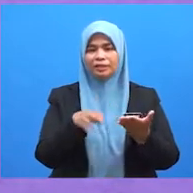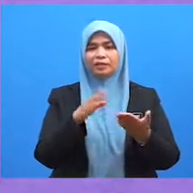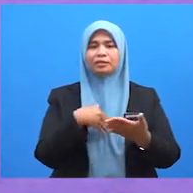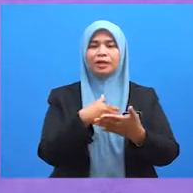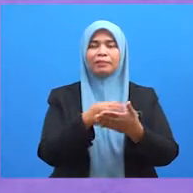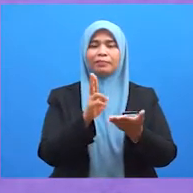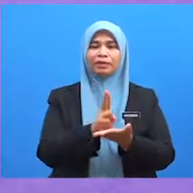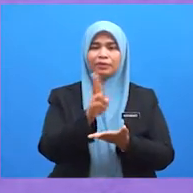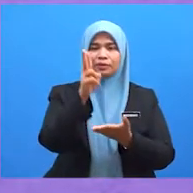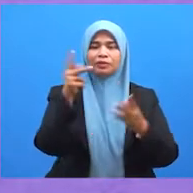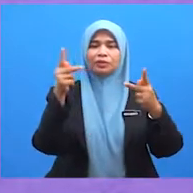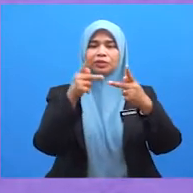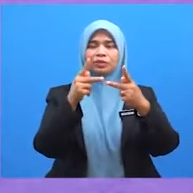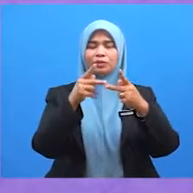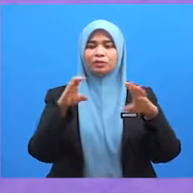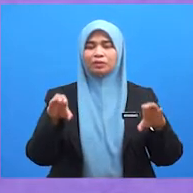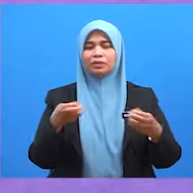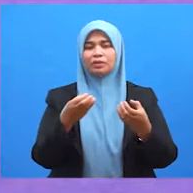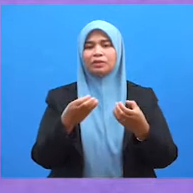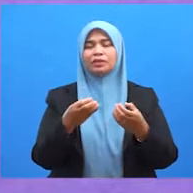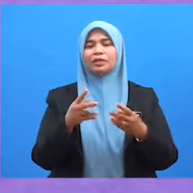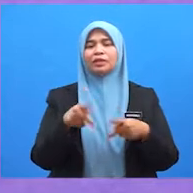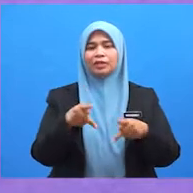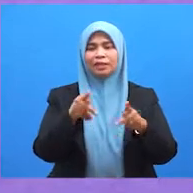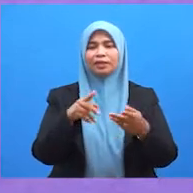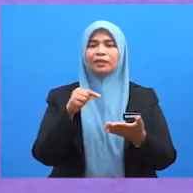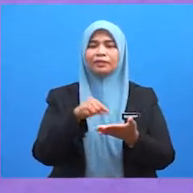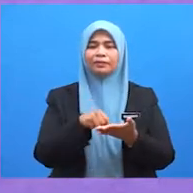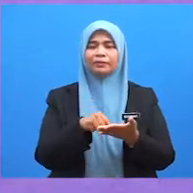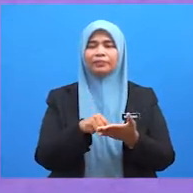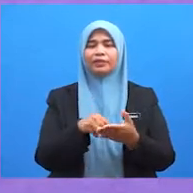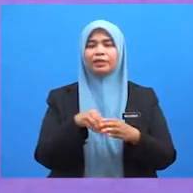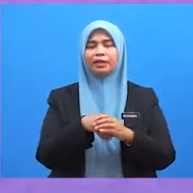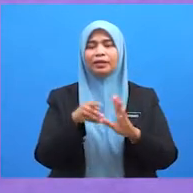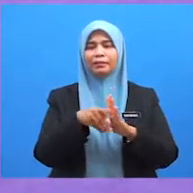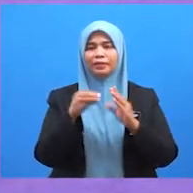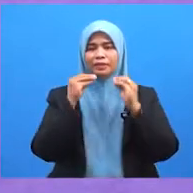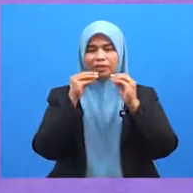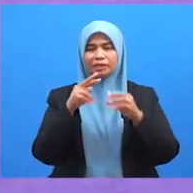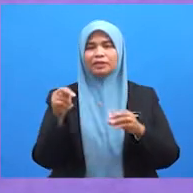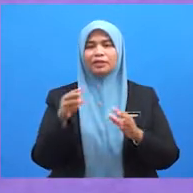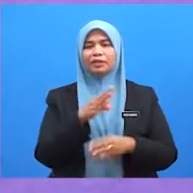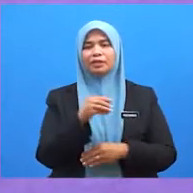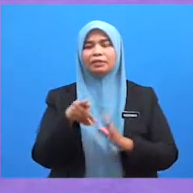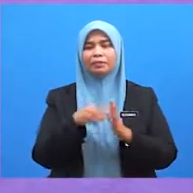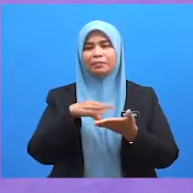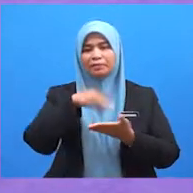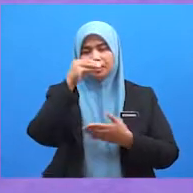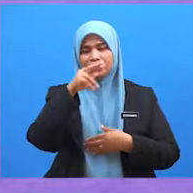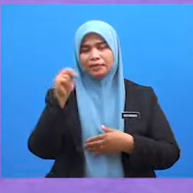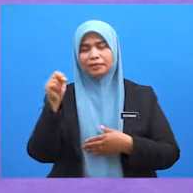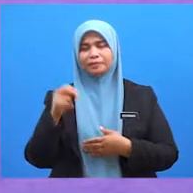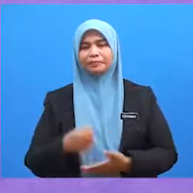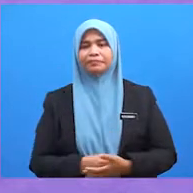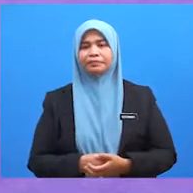peringkat rendah hingga ke peringkat universiti sesuai melaksanakan kaedah lisan dalam kaedah pengajaran